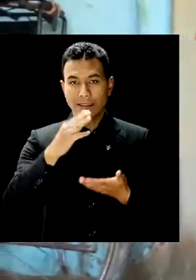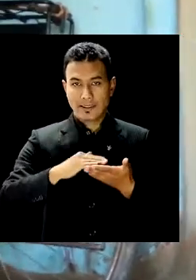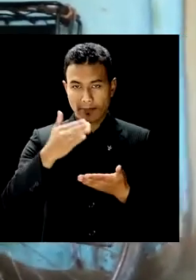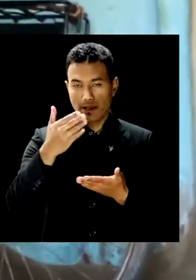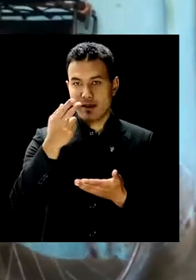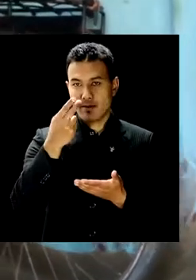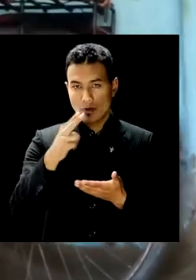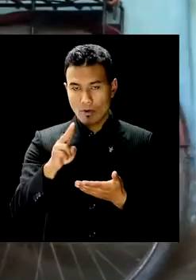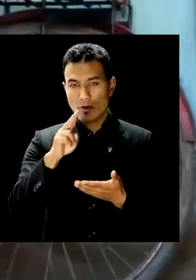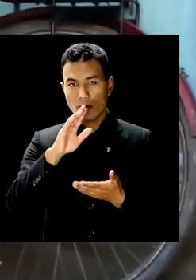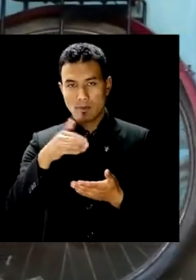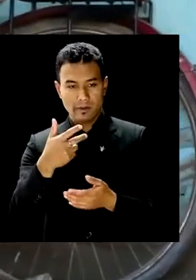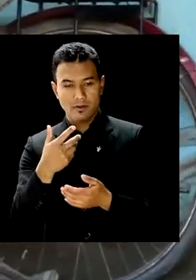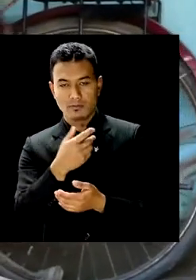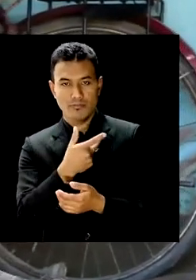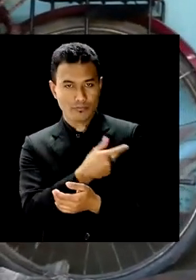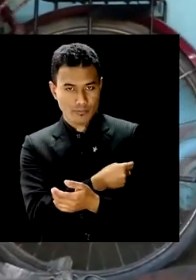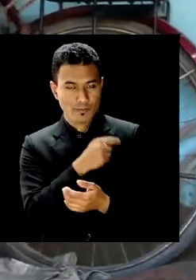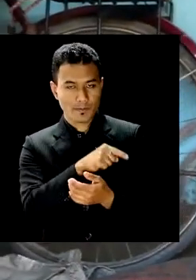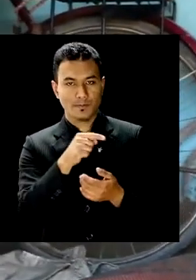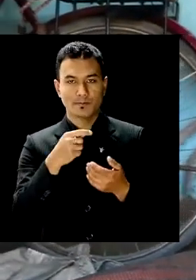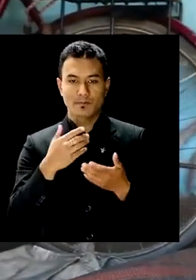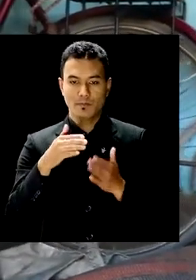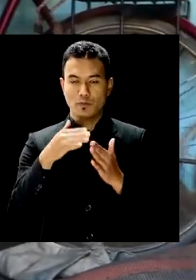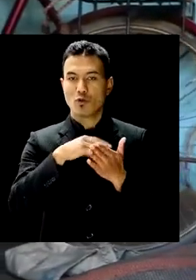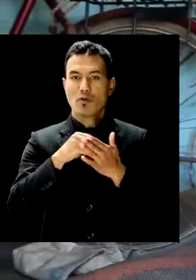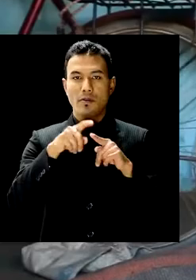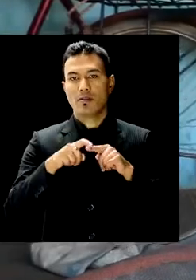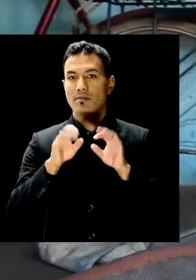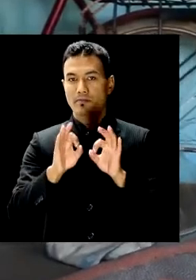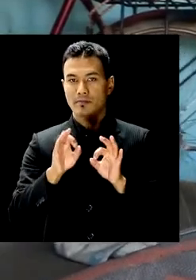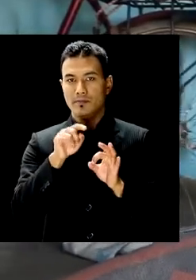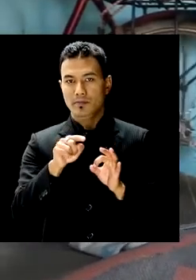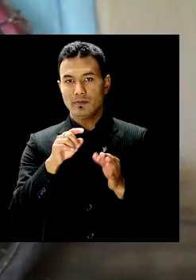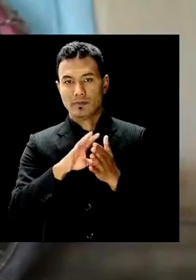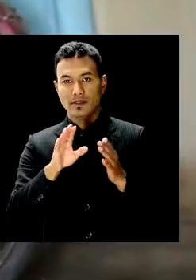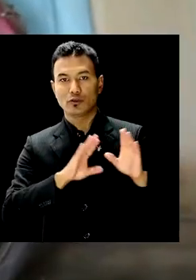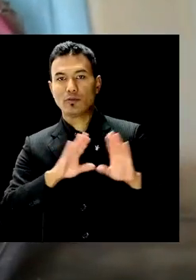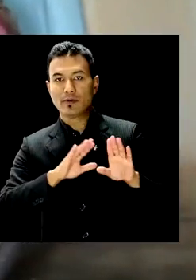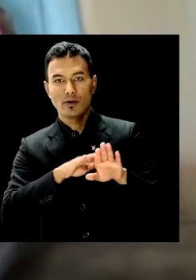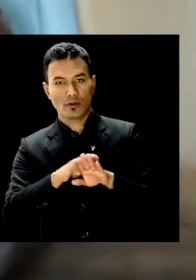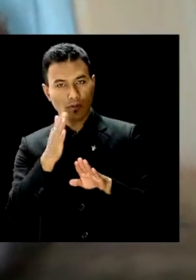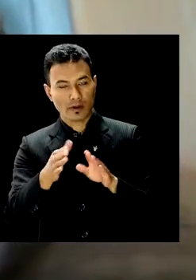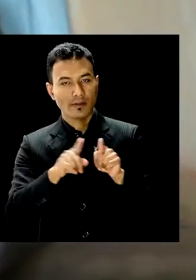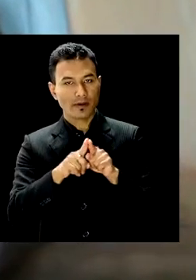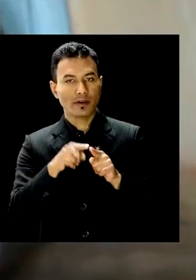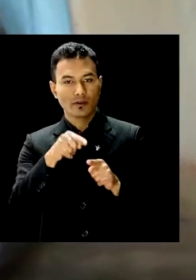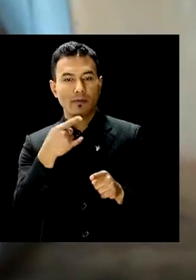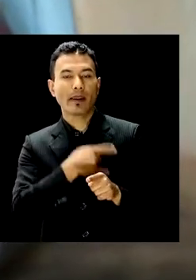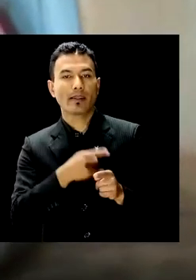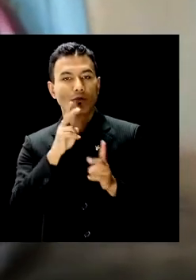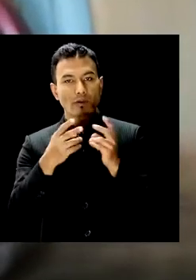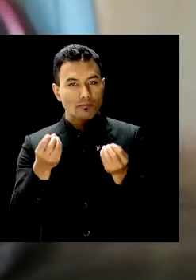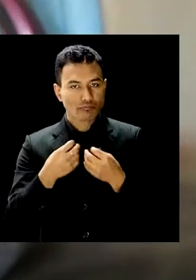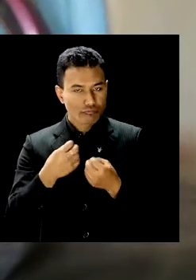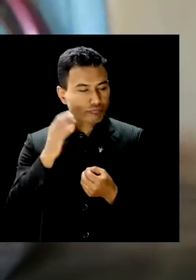3 महीना वाला कहलिए लगेबै तऽ कोई कोनो अथी भए जाइ छै झंडे किछो ओहि सोचिके कहियो सुरते बिसरि गोटे तोटे खाइ छै सुरते